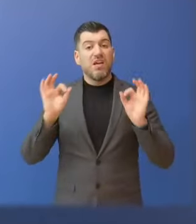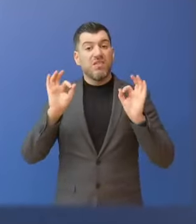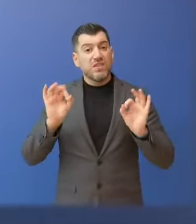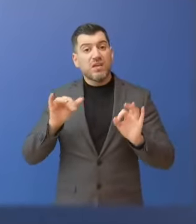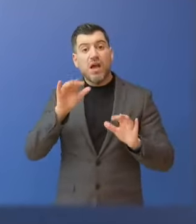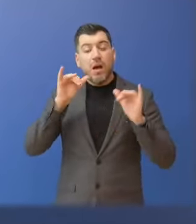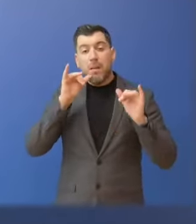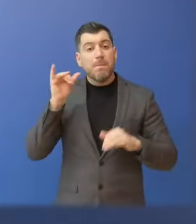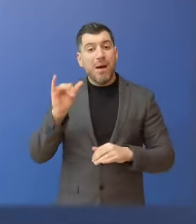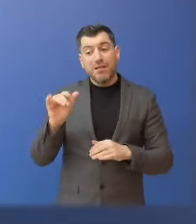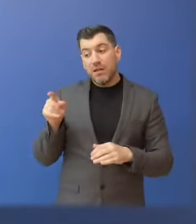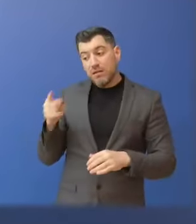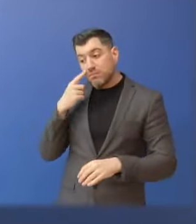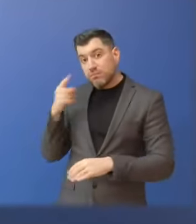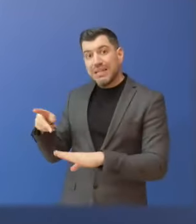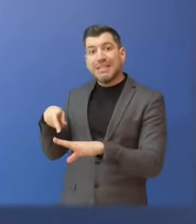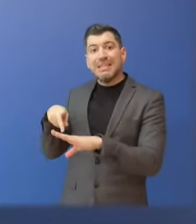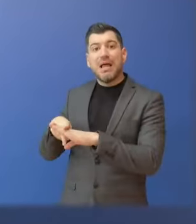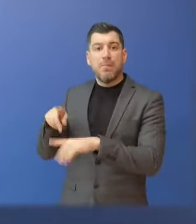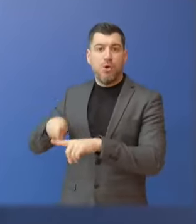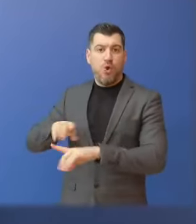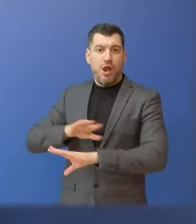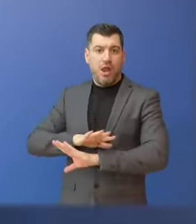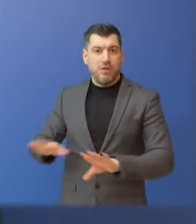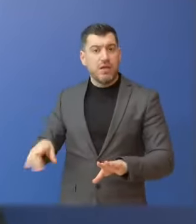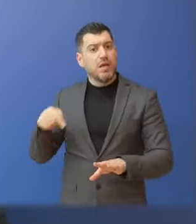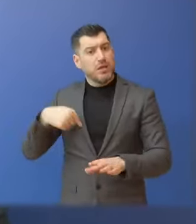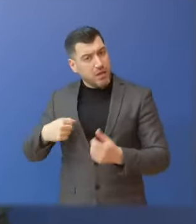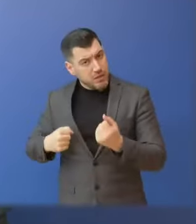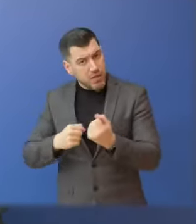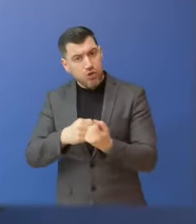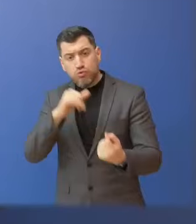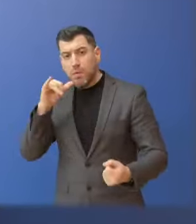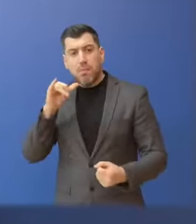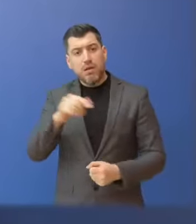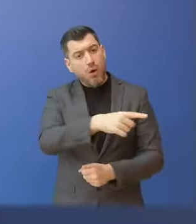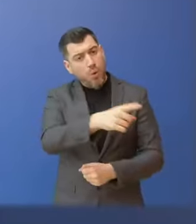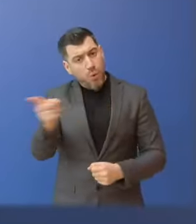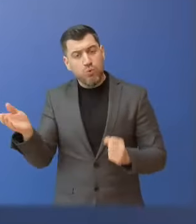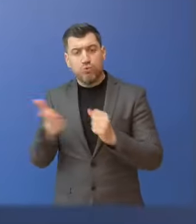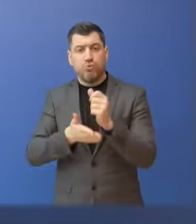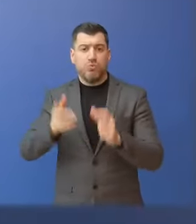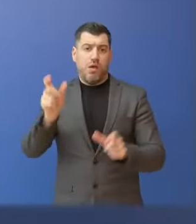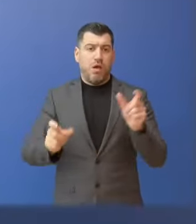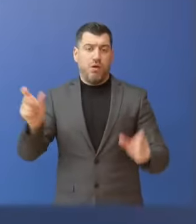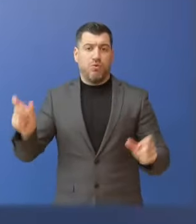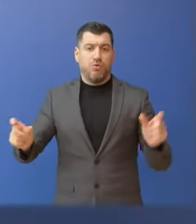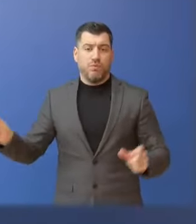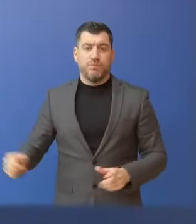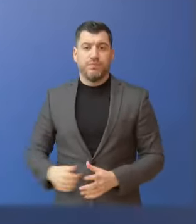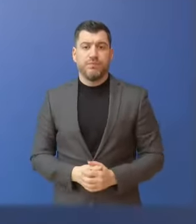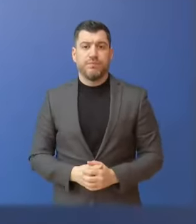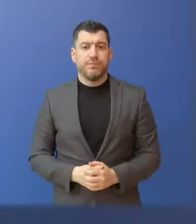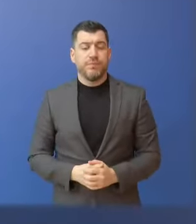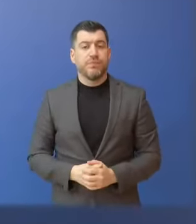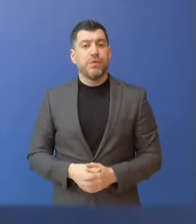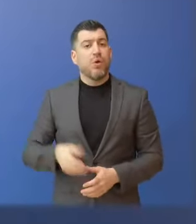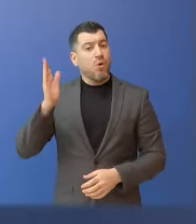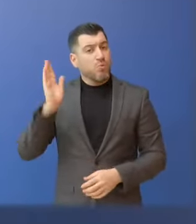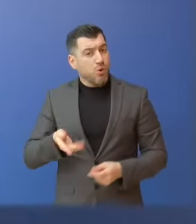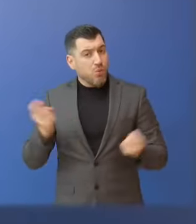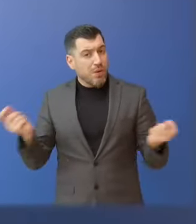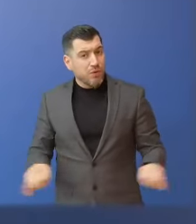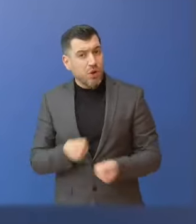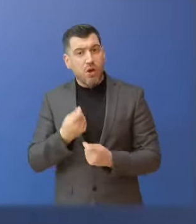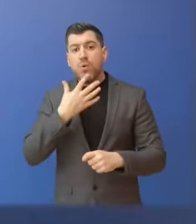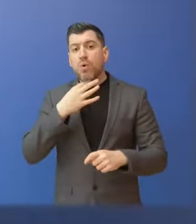ακρίβειας έτσι στηρίζουμε και τους αγρότες μας και μπορούμε να το κάνουμε αυτό γιατί η ελληνική οικονομία